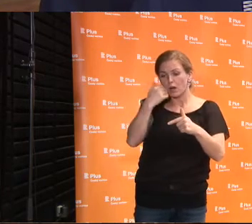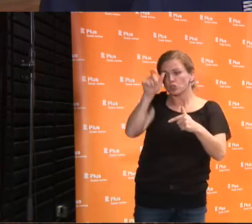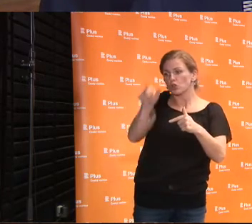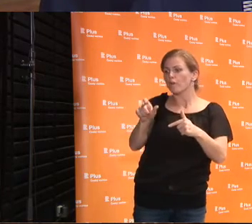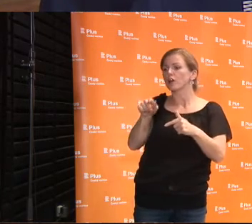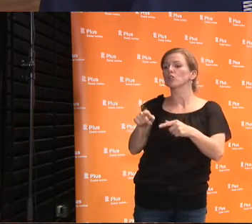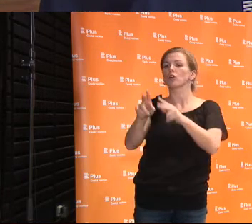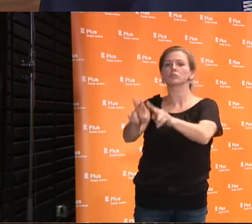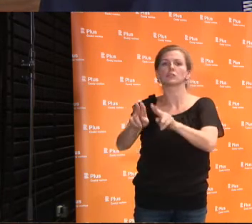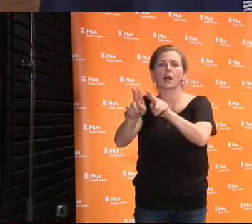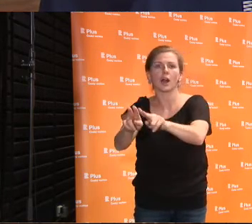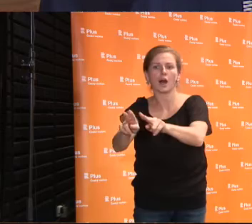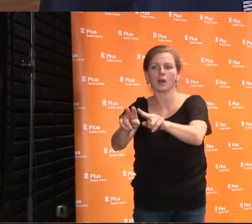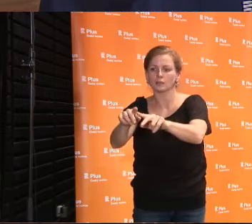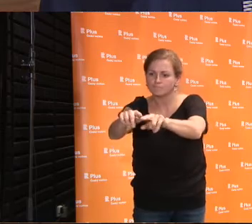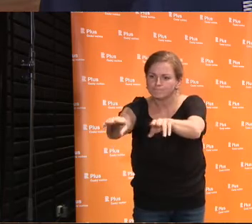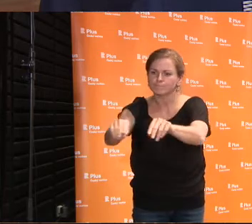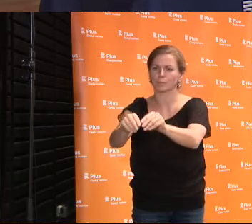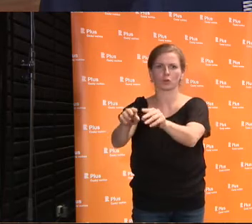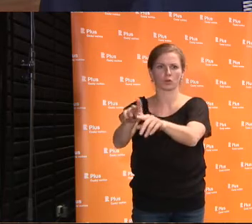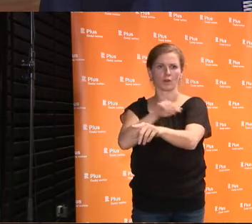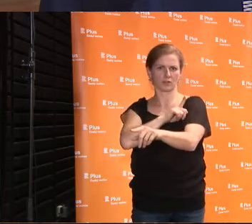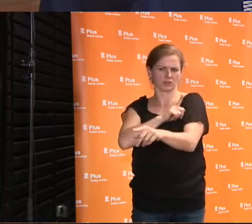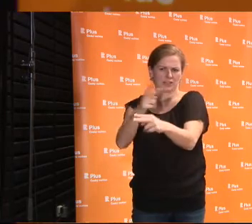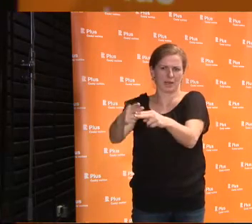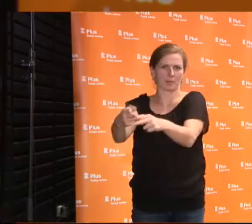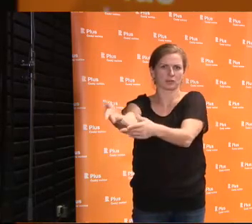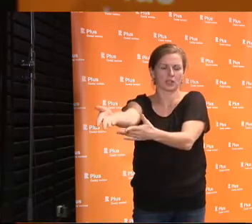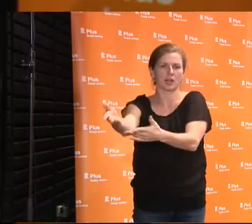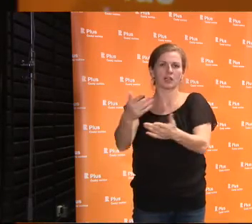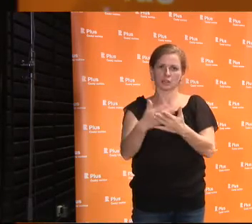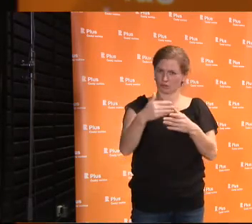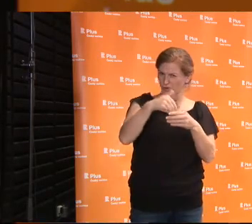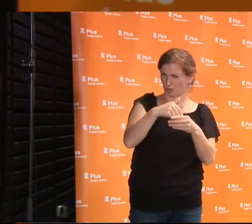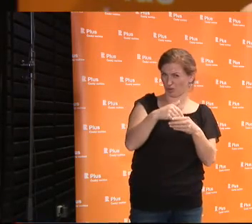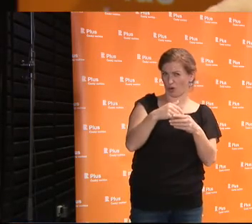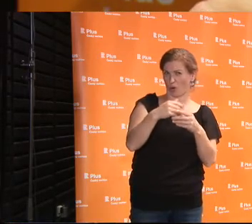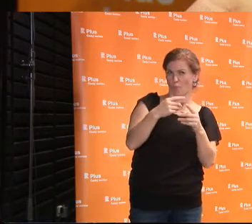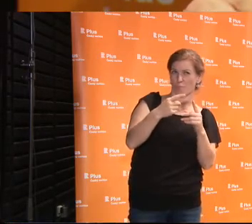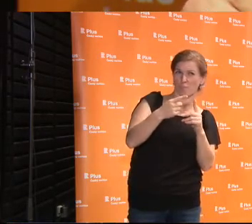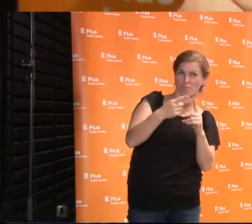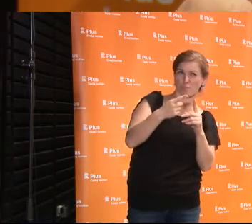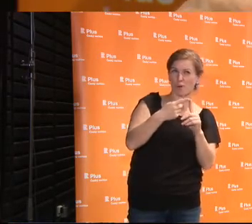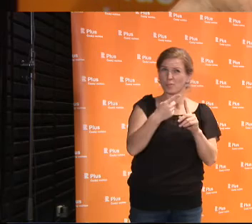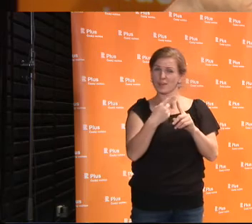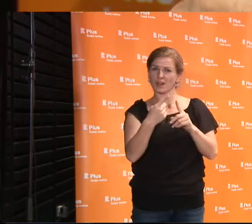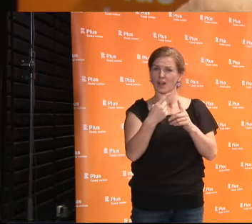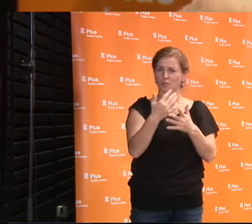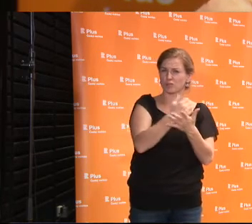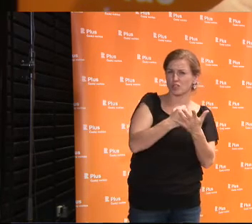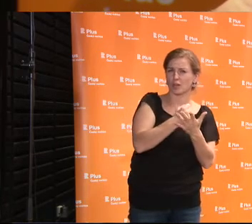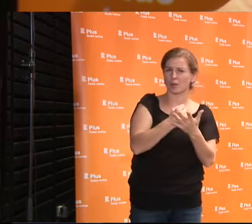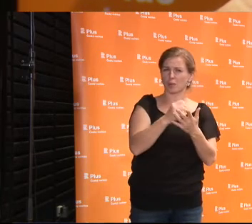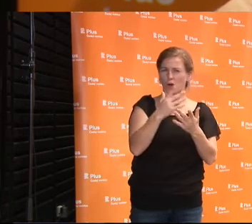jsou nemocní, tak není to vlastně nějaká forma toho nepodmíněného nebo právě třeba toho podmíněného základního příjmu? No právě, že to